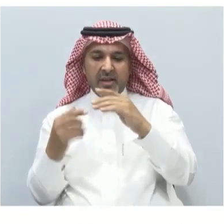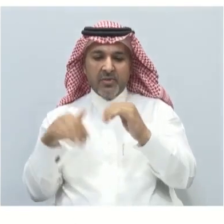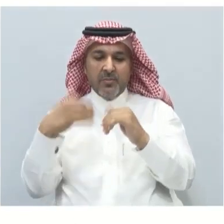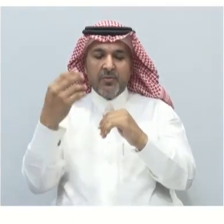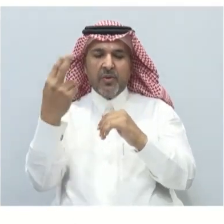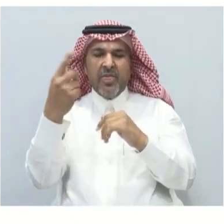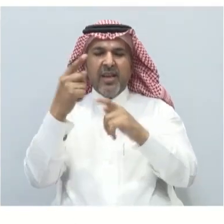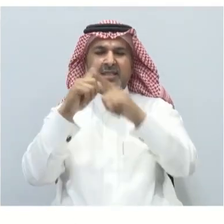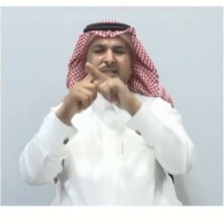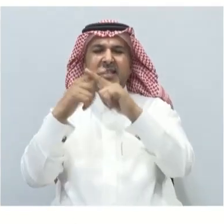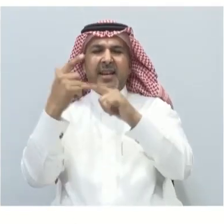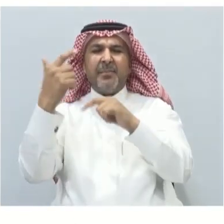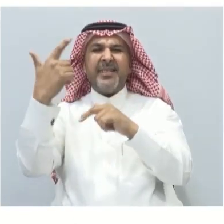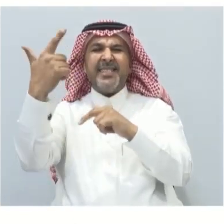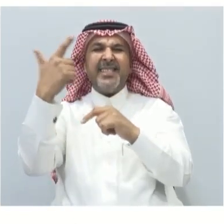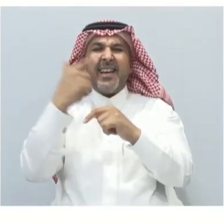نفتح كسر